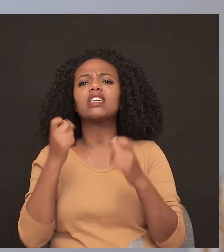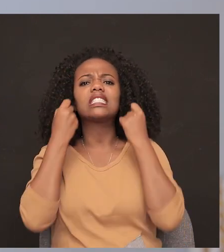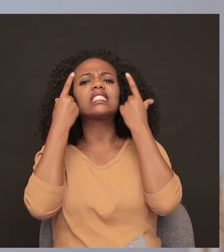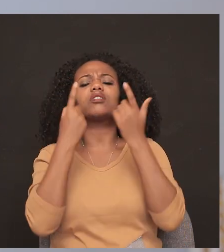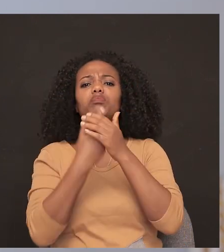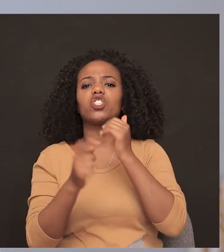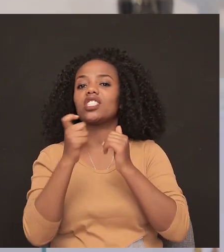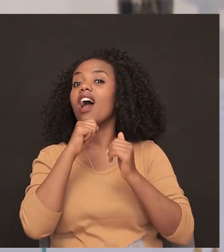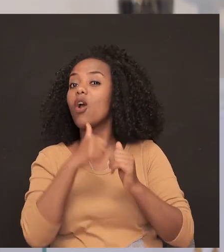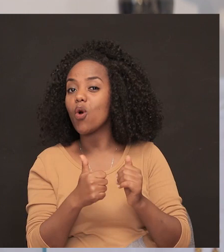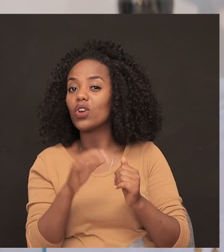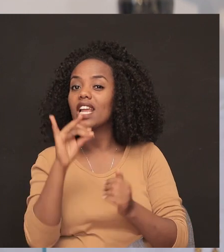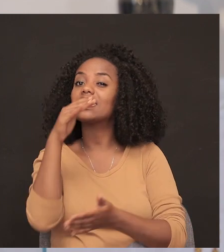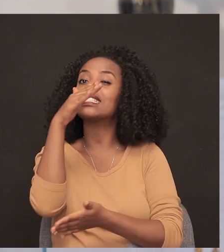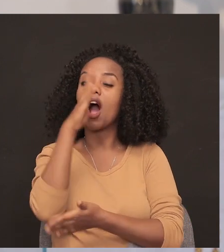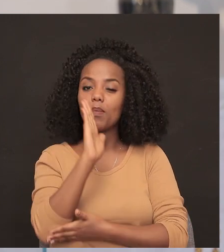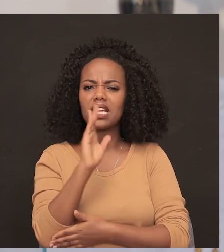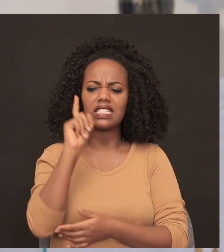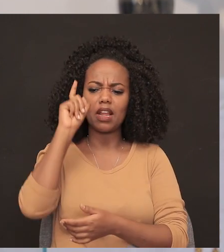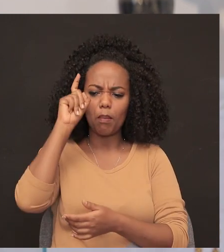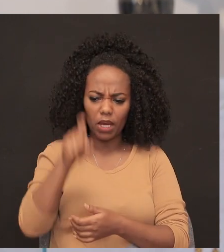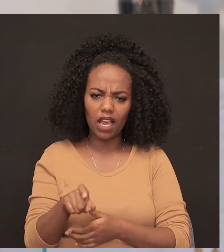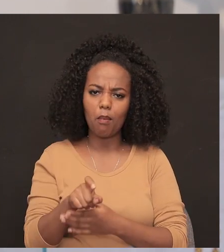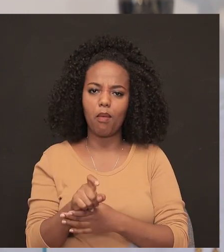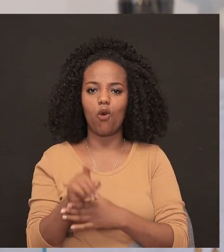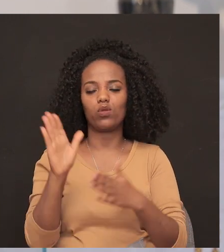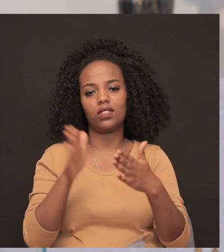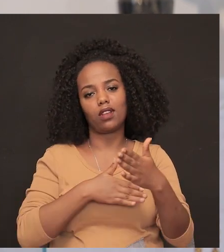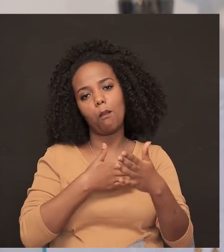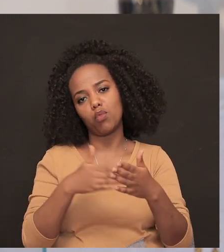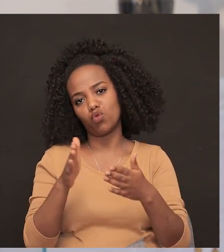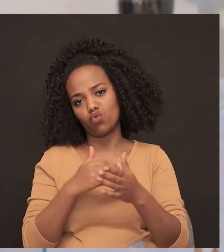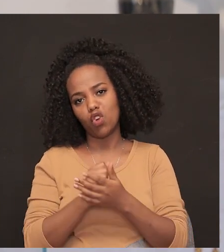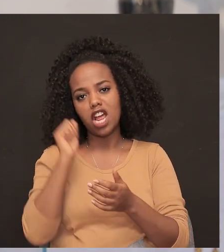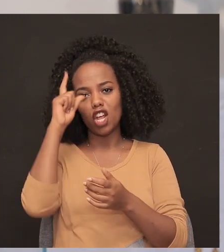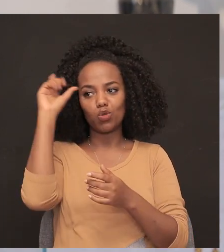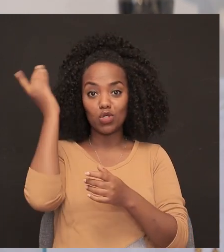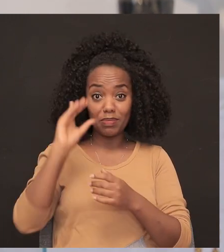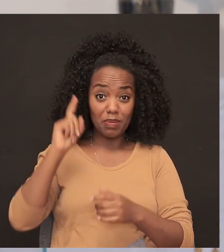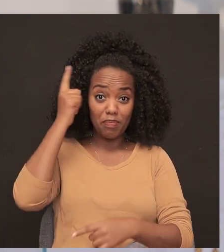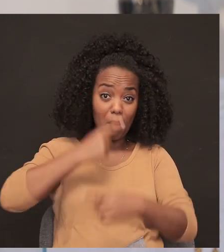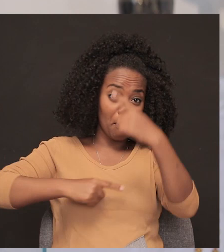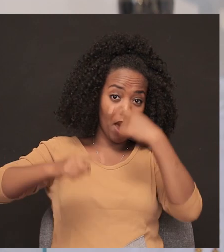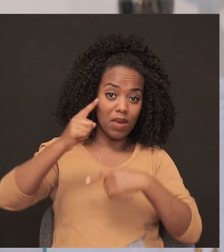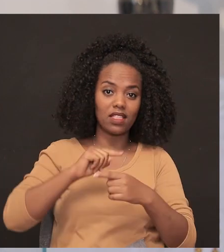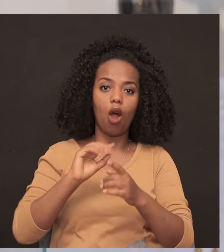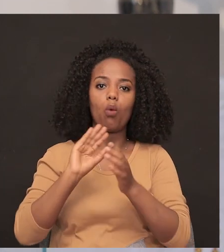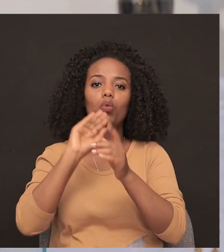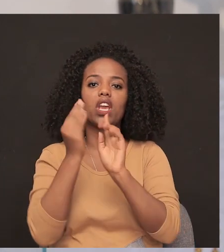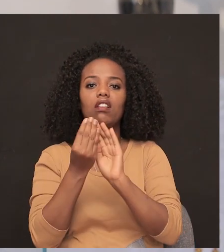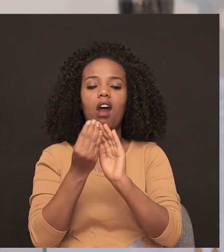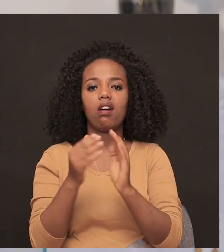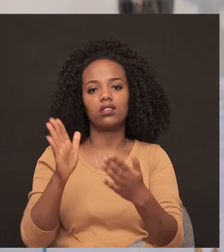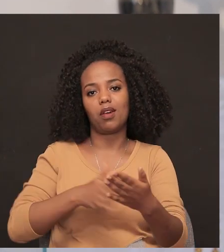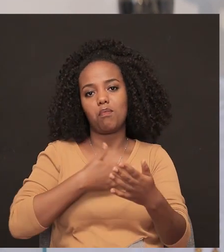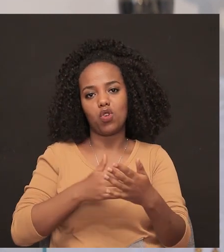ሳይሆን ለእግዚአብሔር እንደሚገባው ዘምሩለት፣ ለሱ ክብር በሚያመጣ መልክ ዘምሩ